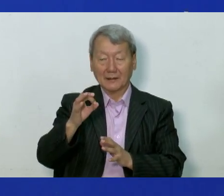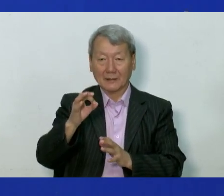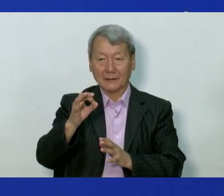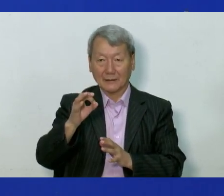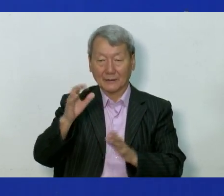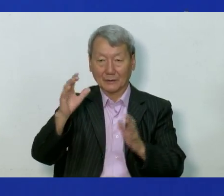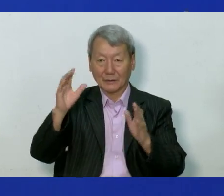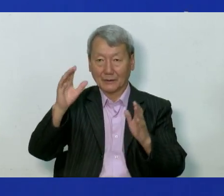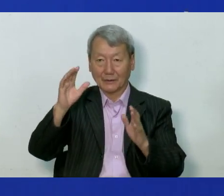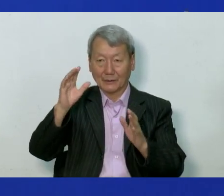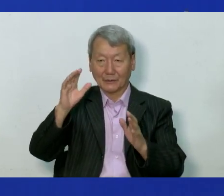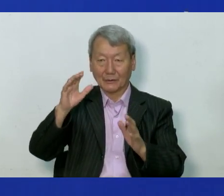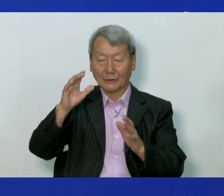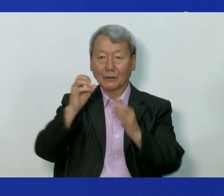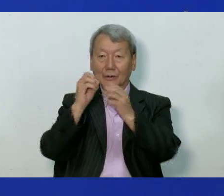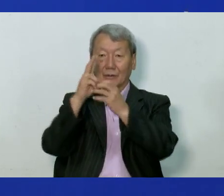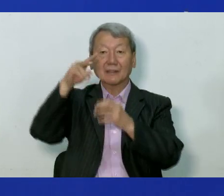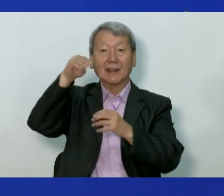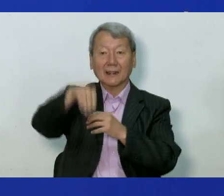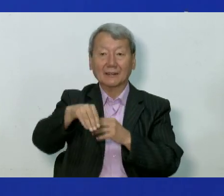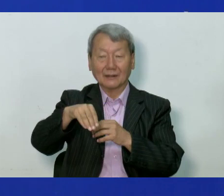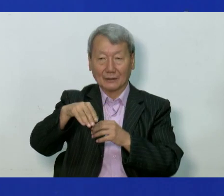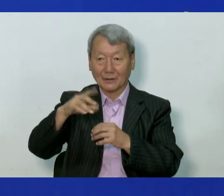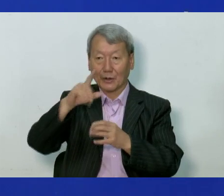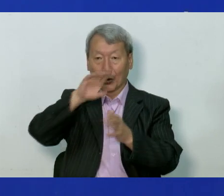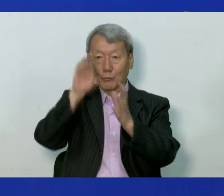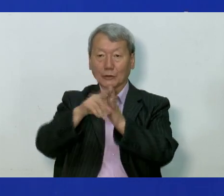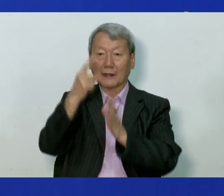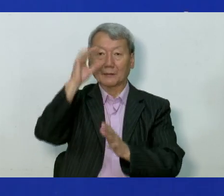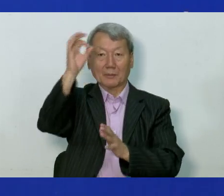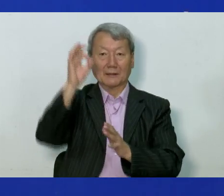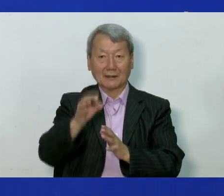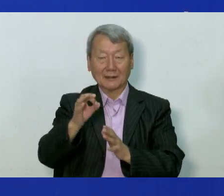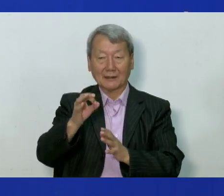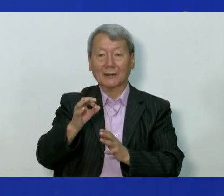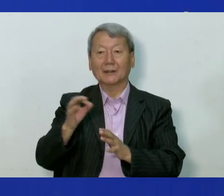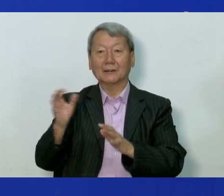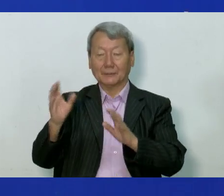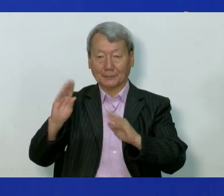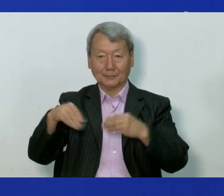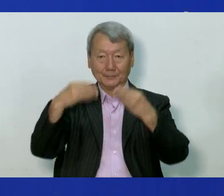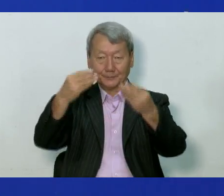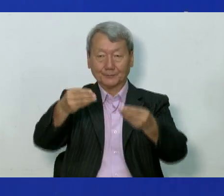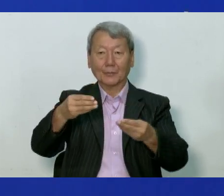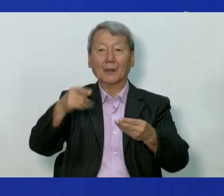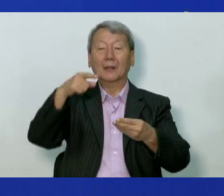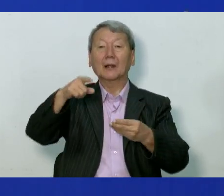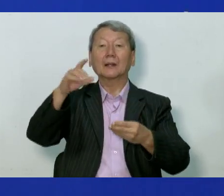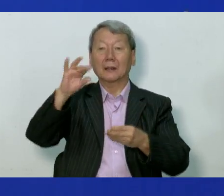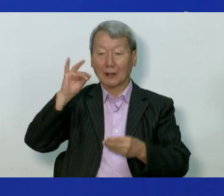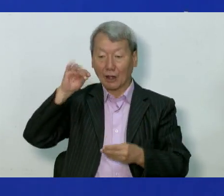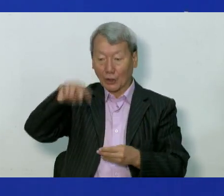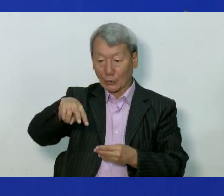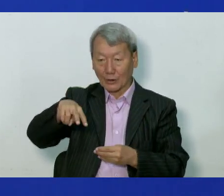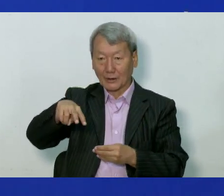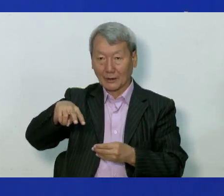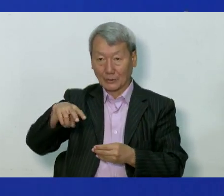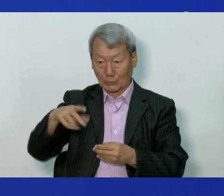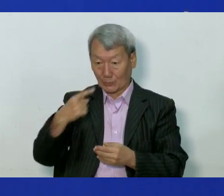1%ге чейин 12 жылга берилет. Бул долбоорду июль айында